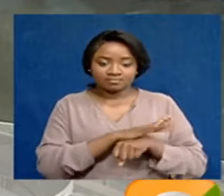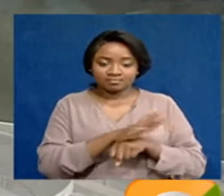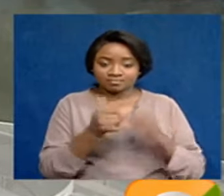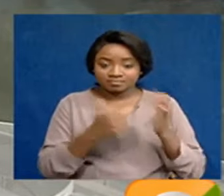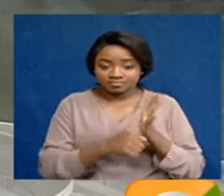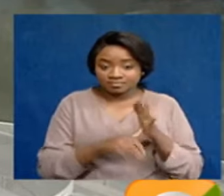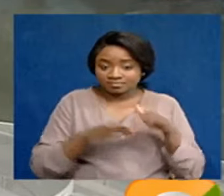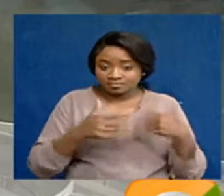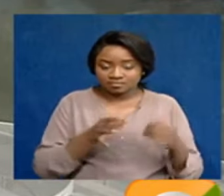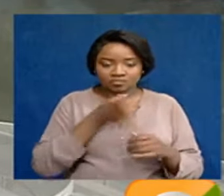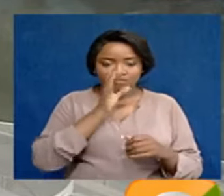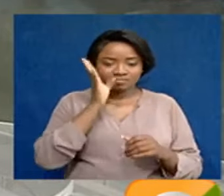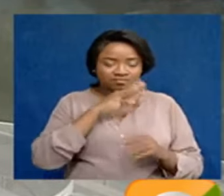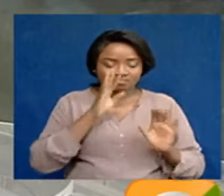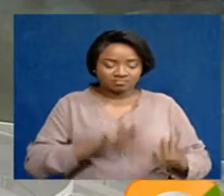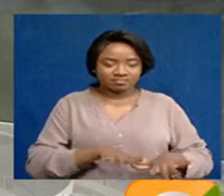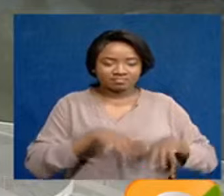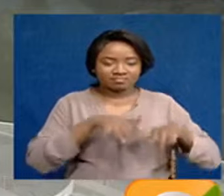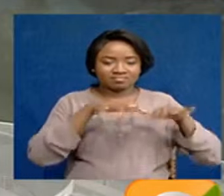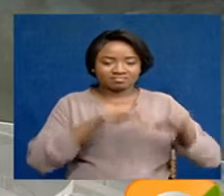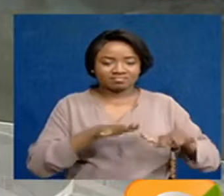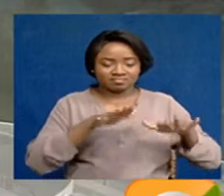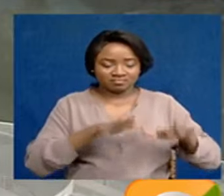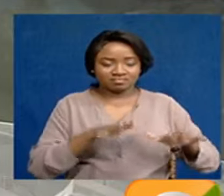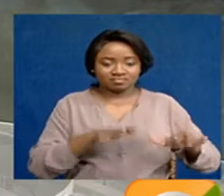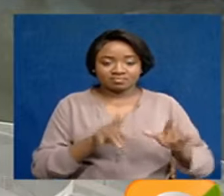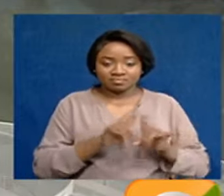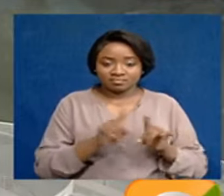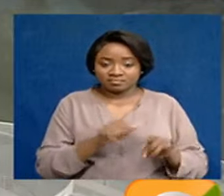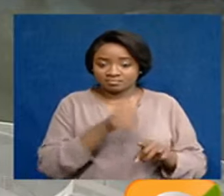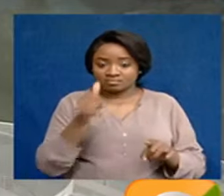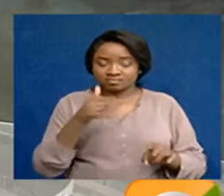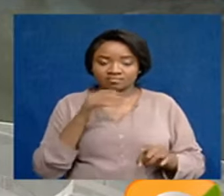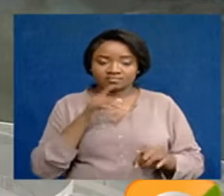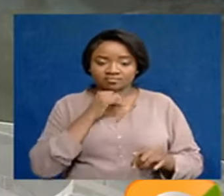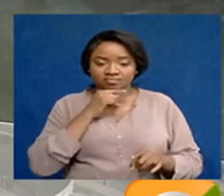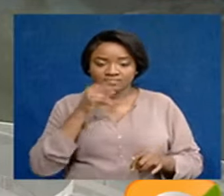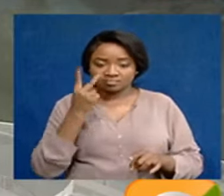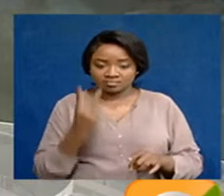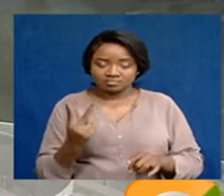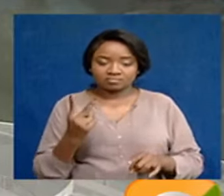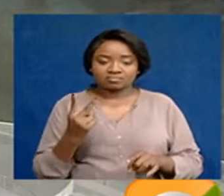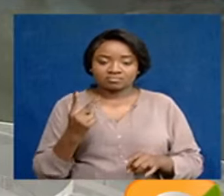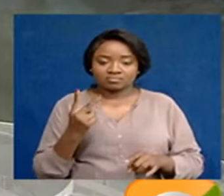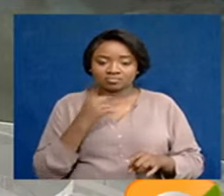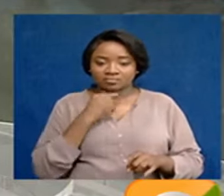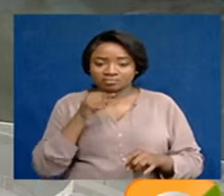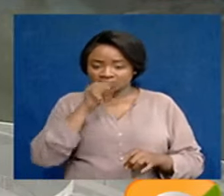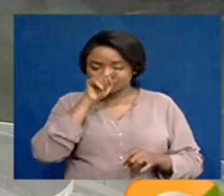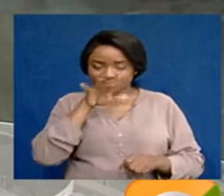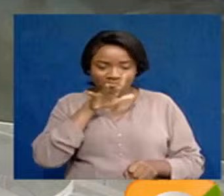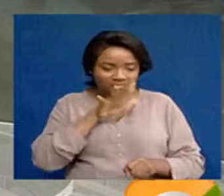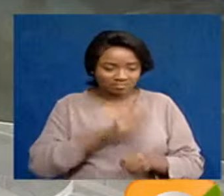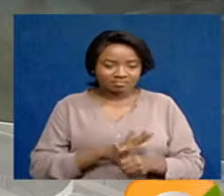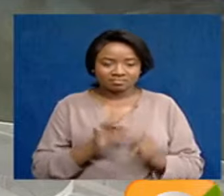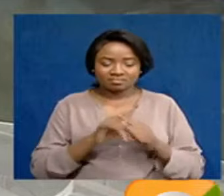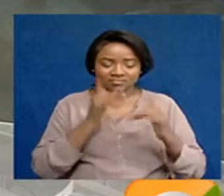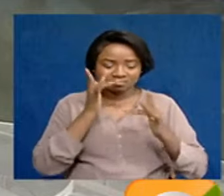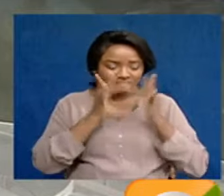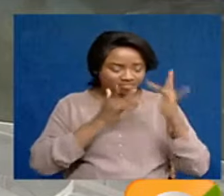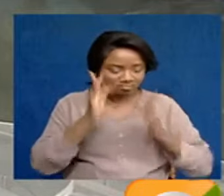walioathirika ni wazee wawili ambao kwa mwezi mmoja sasa wamelazimika kuvumilia harufu mbaya na kuzingirwa na mbu. Francis Mtalaki